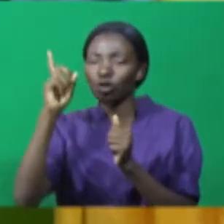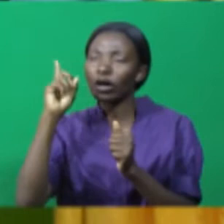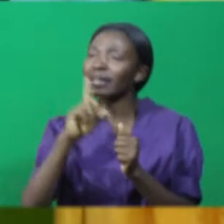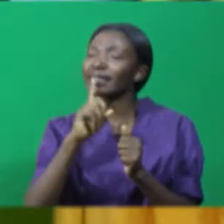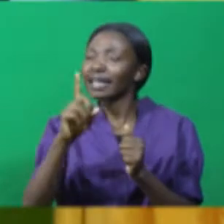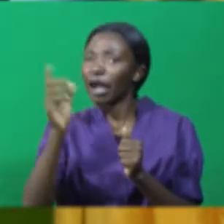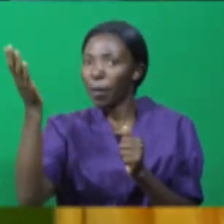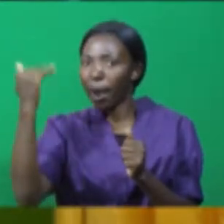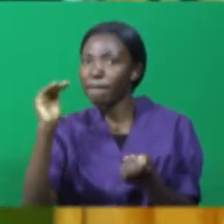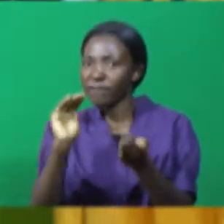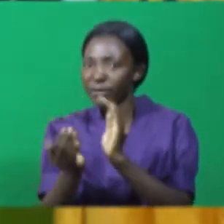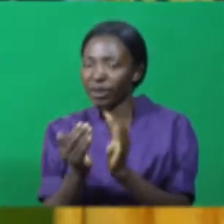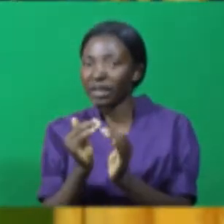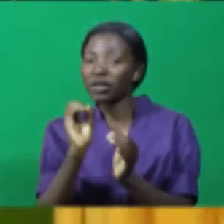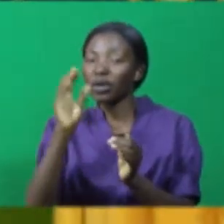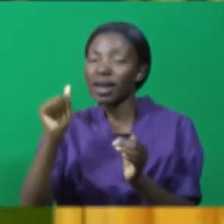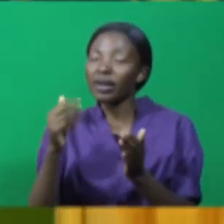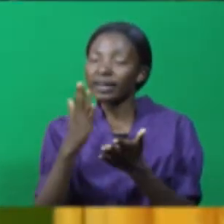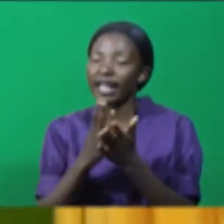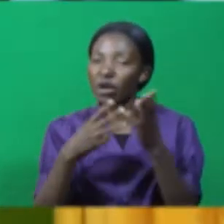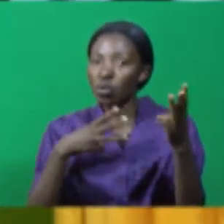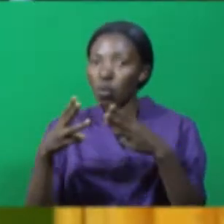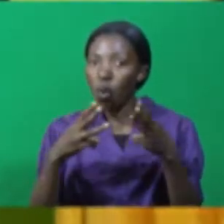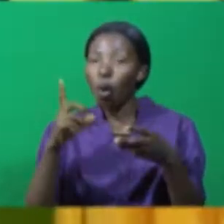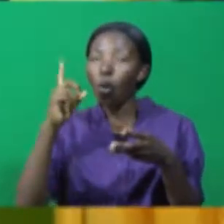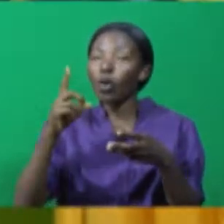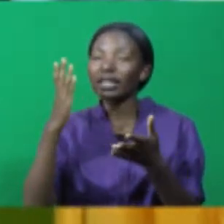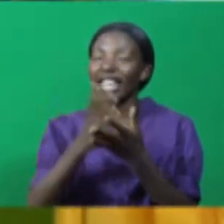Tokubatsira. Saka vakati vachirwa, Mwari ndobva atanga